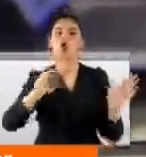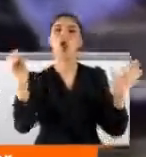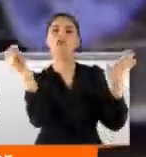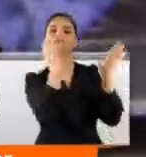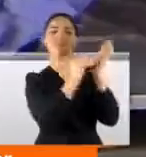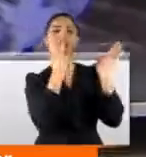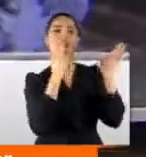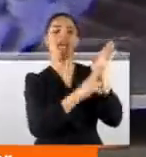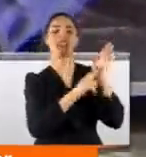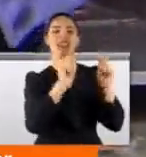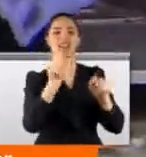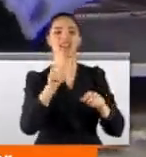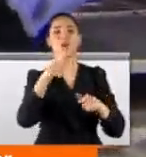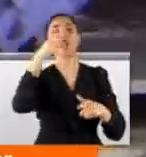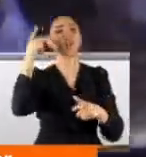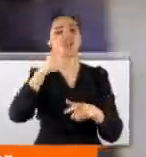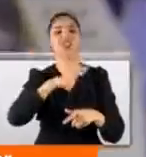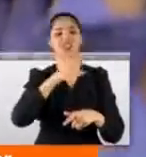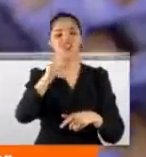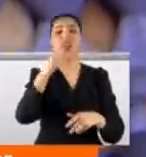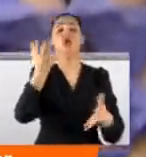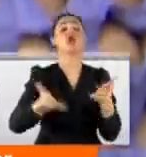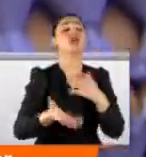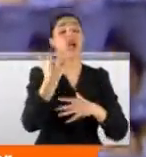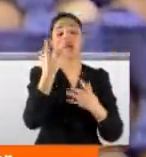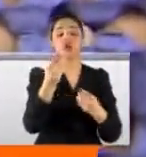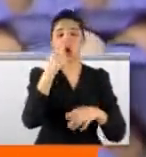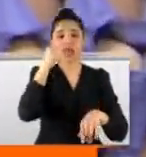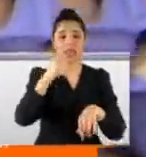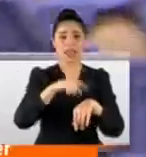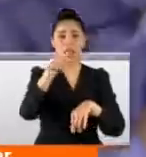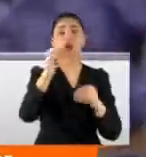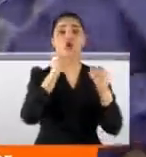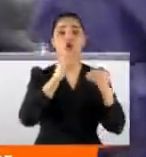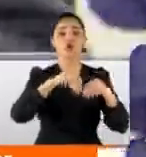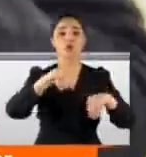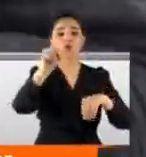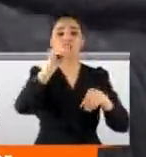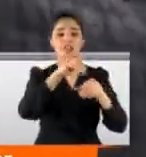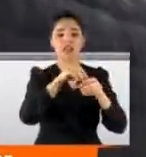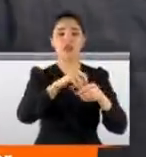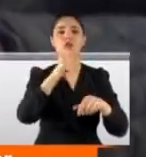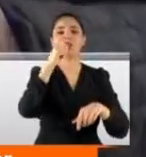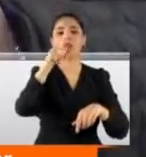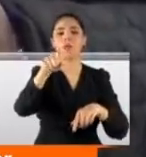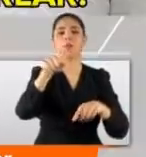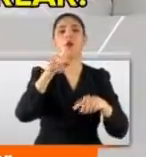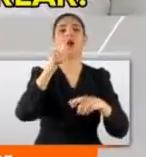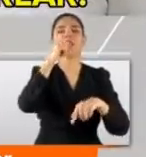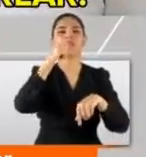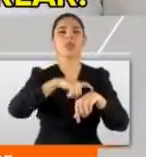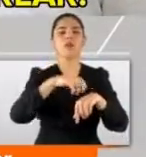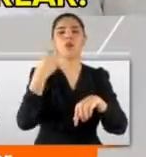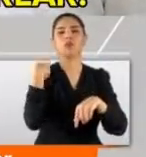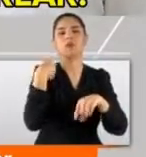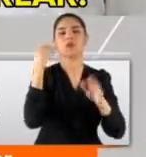organik yumurta damgası basması. Hatta daha da inandırıcı olmak için yumurtanın üstüne tavuk dışkısı bulayıp böyle pazarlaması.